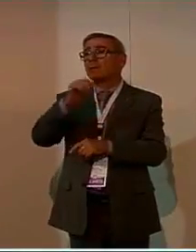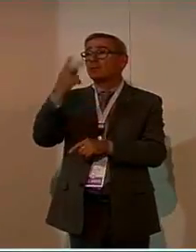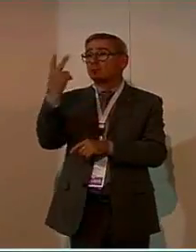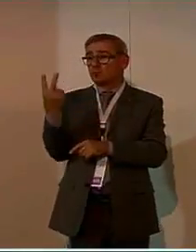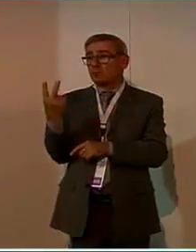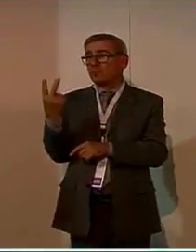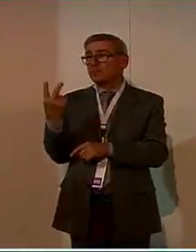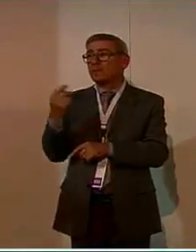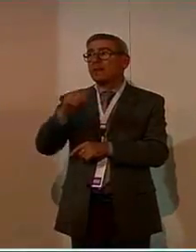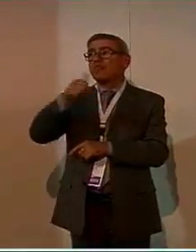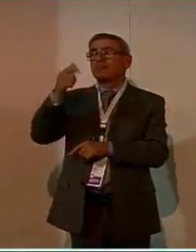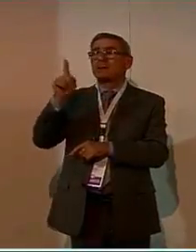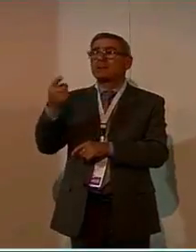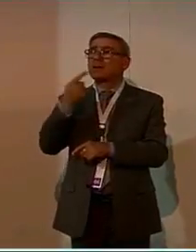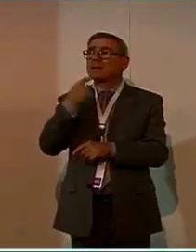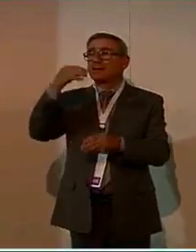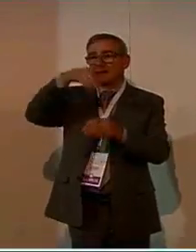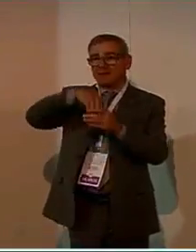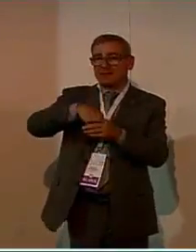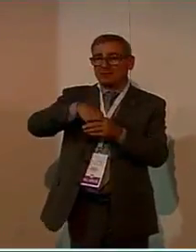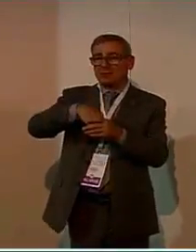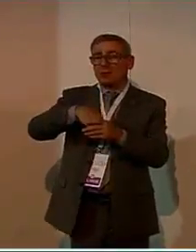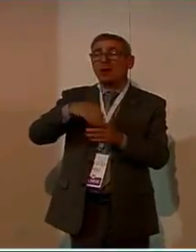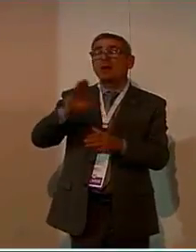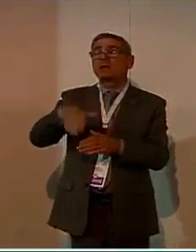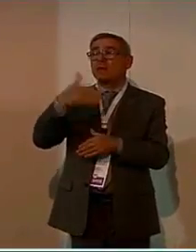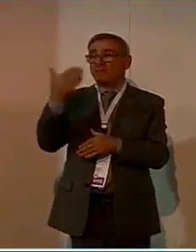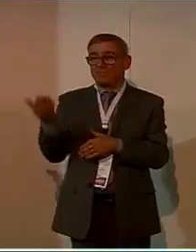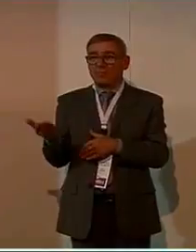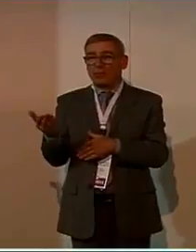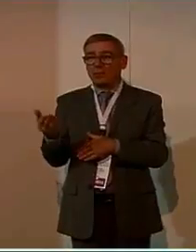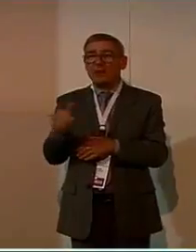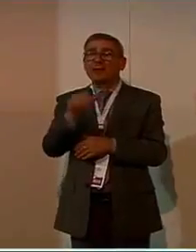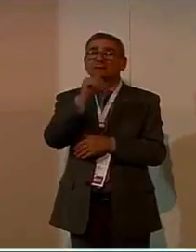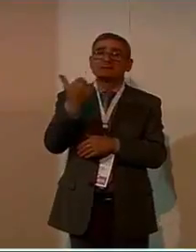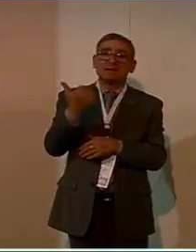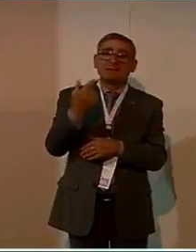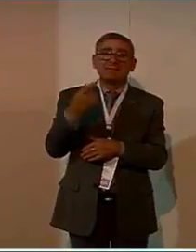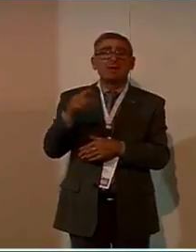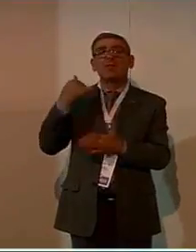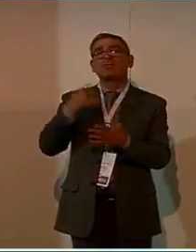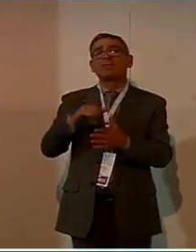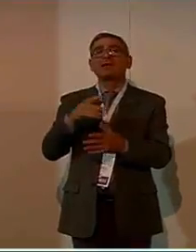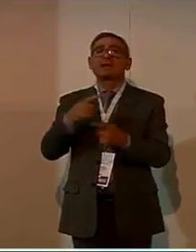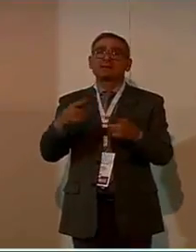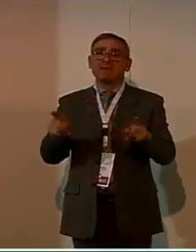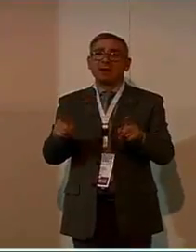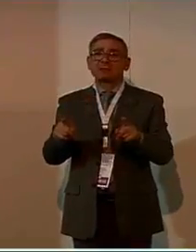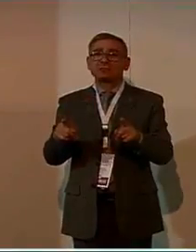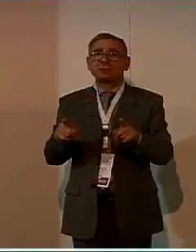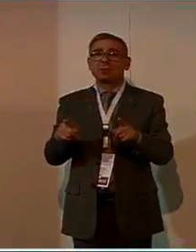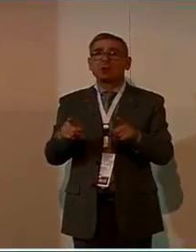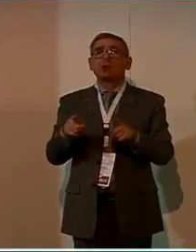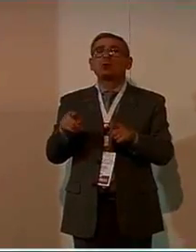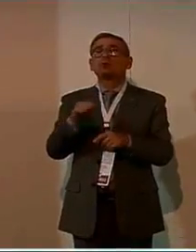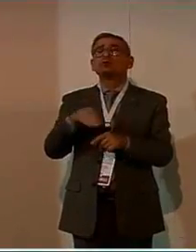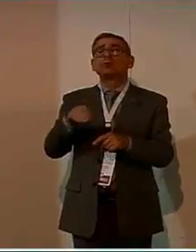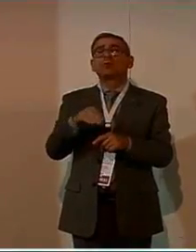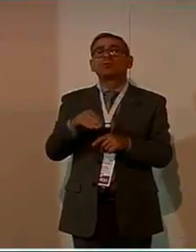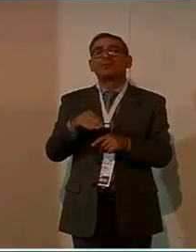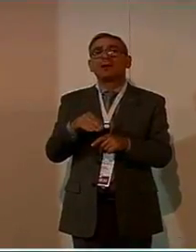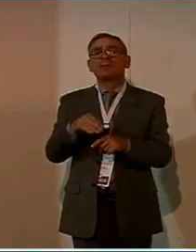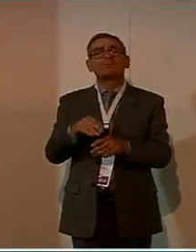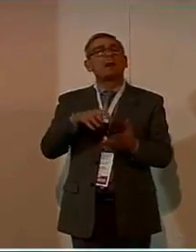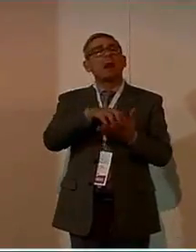tutti chi è dentro e chi è fuori abbiamo bisogno di un finale diverso dove una quota del giusto appartiene a